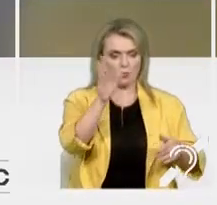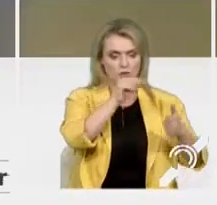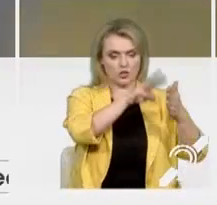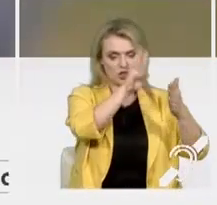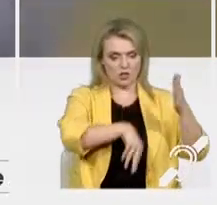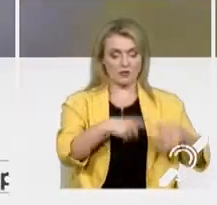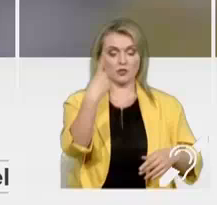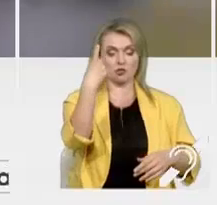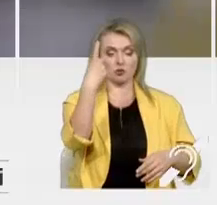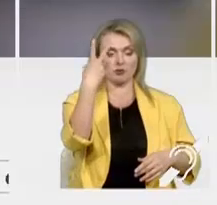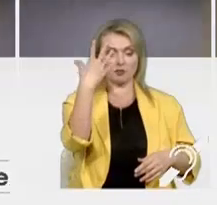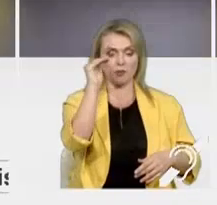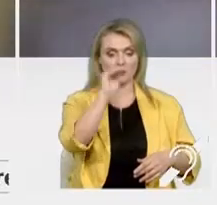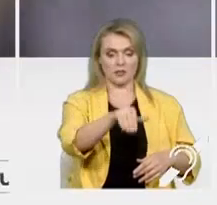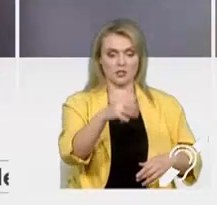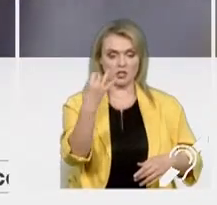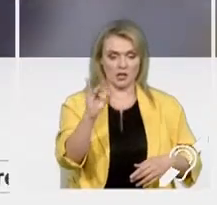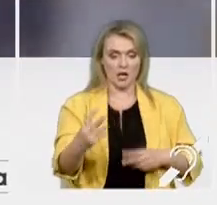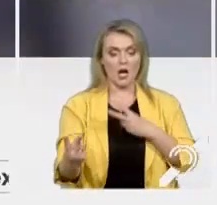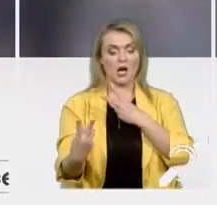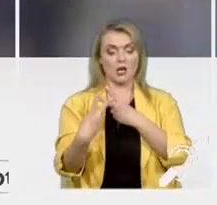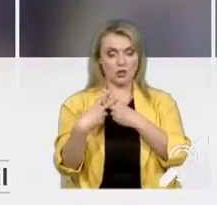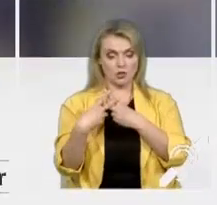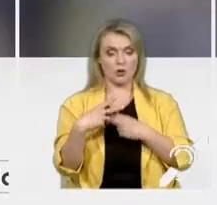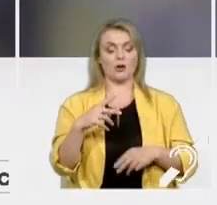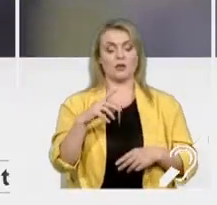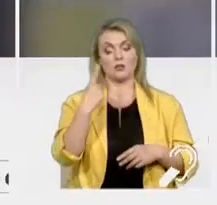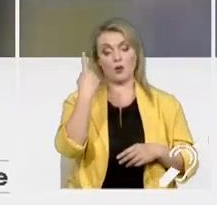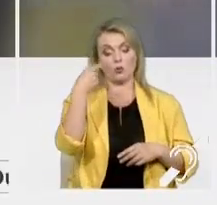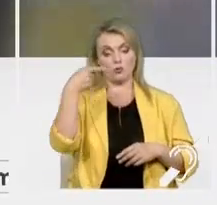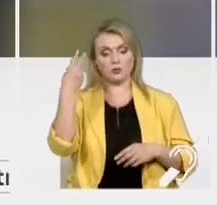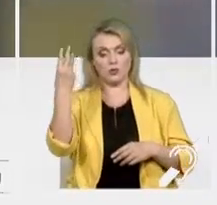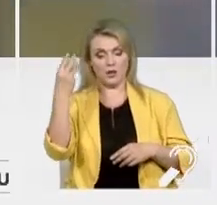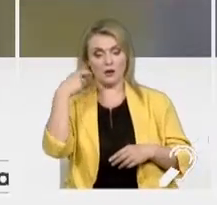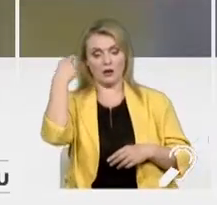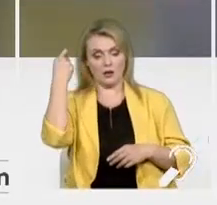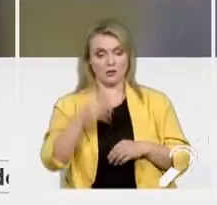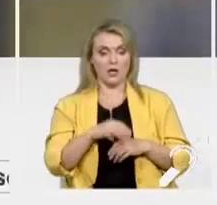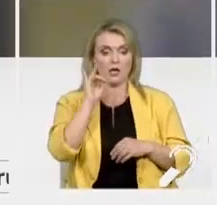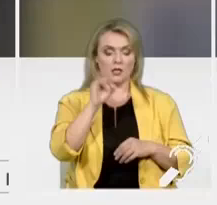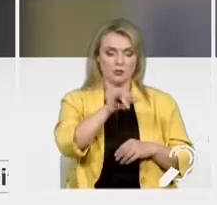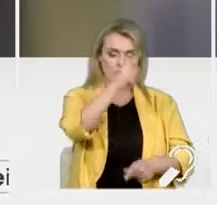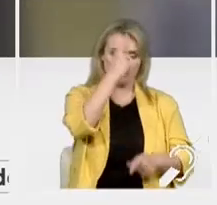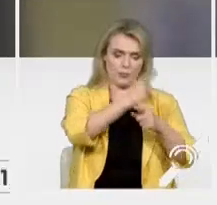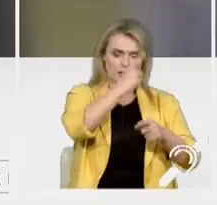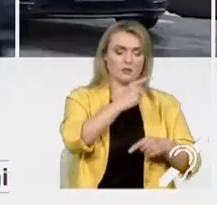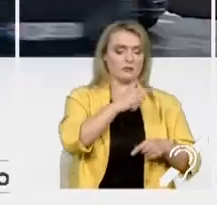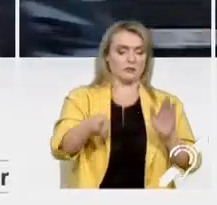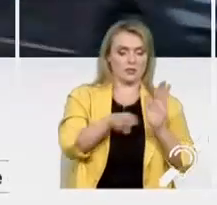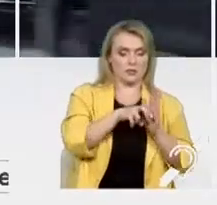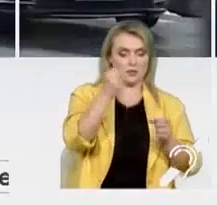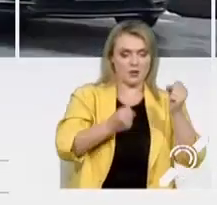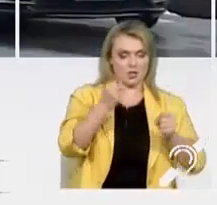la 125.000 de lei, închisoare de la 1 la 3 ani, cu anularea dreptului de a conduce mijloace de